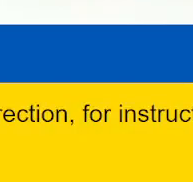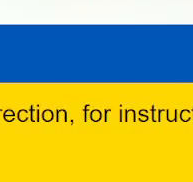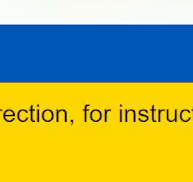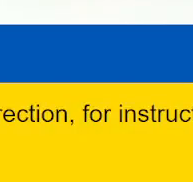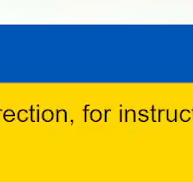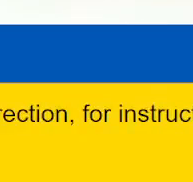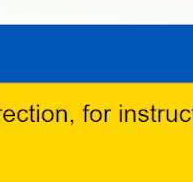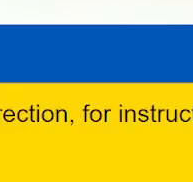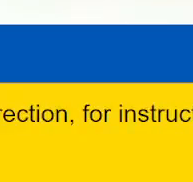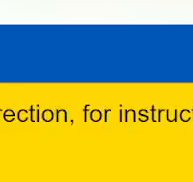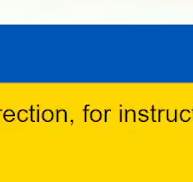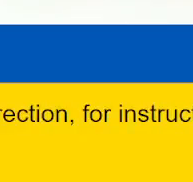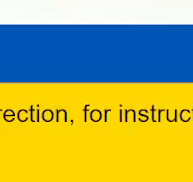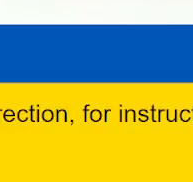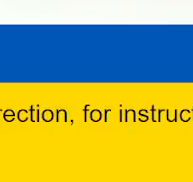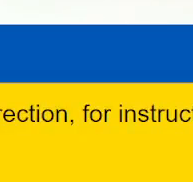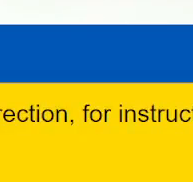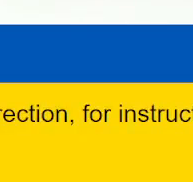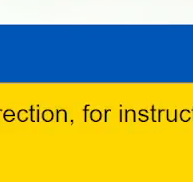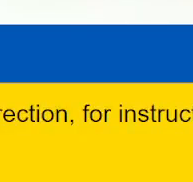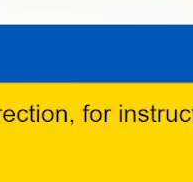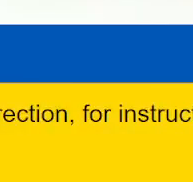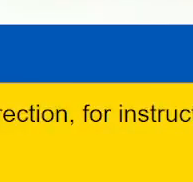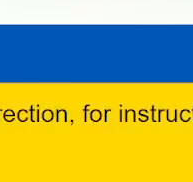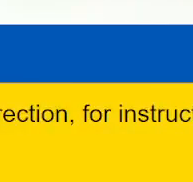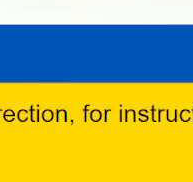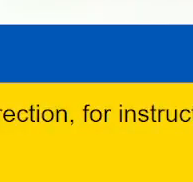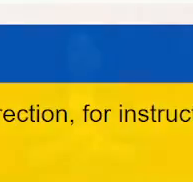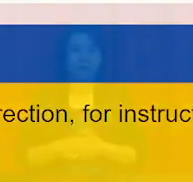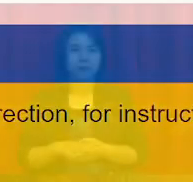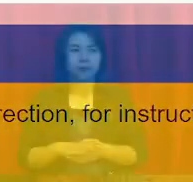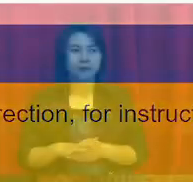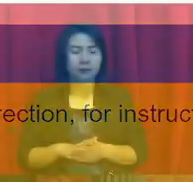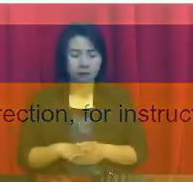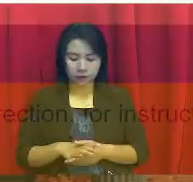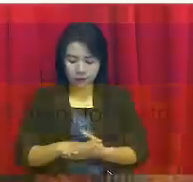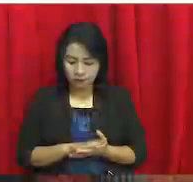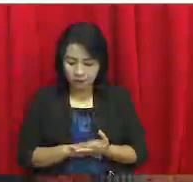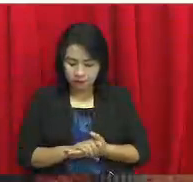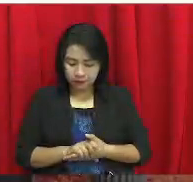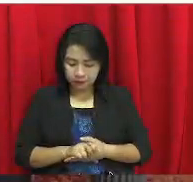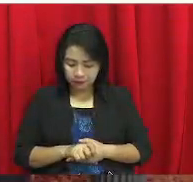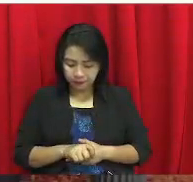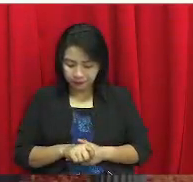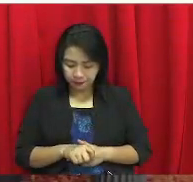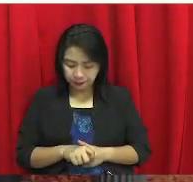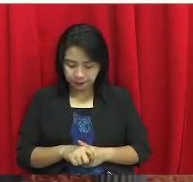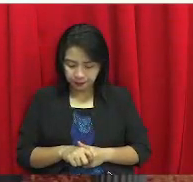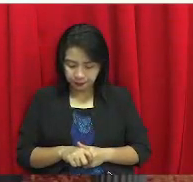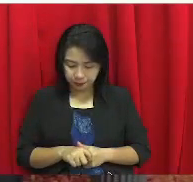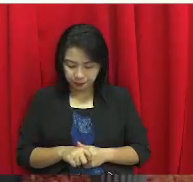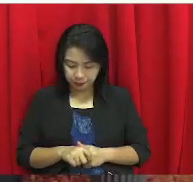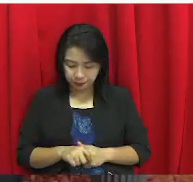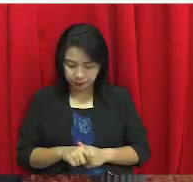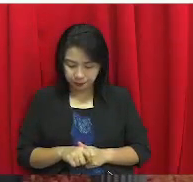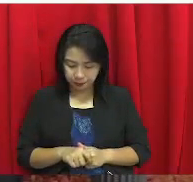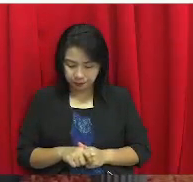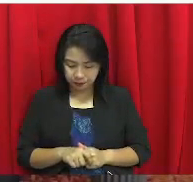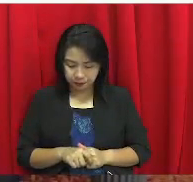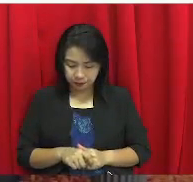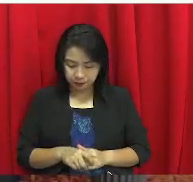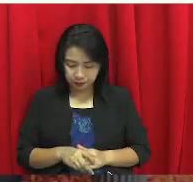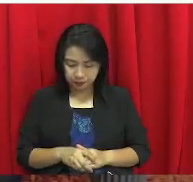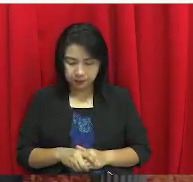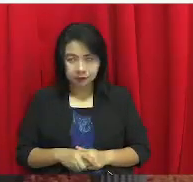Why? Because that's a heavenly matter. Okay? That's a heavenly discussion. That's a heavenly